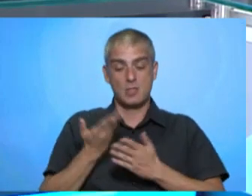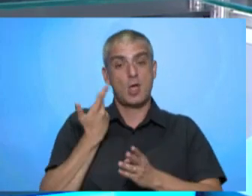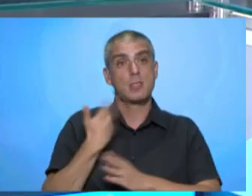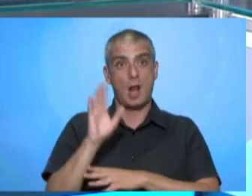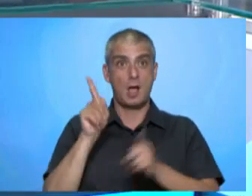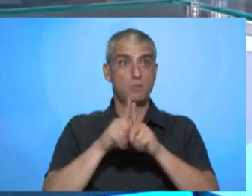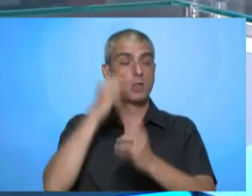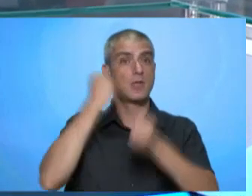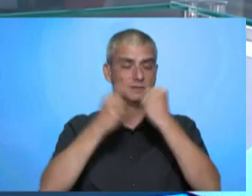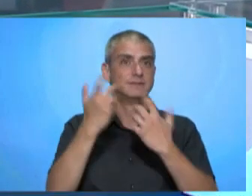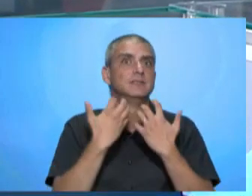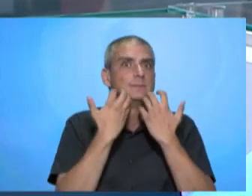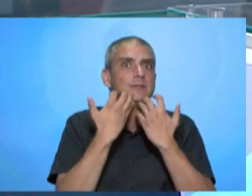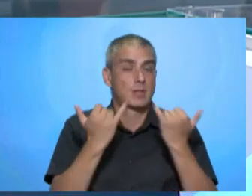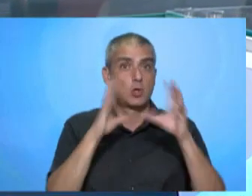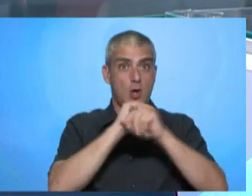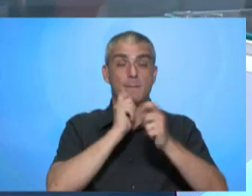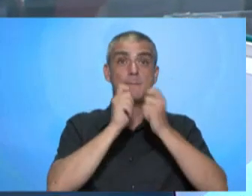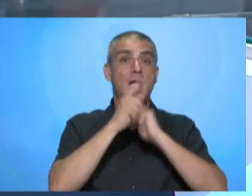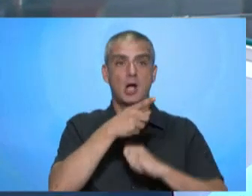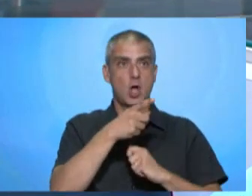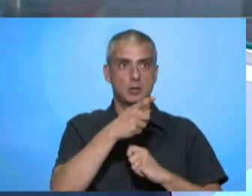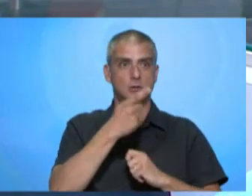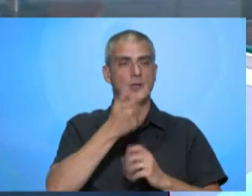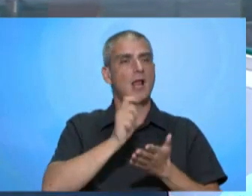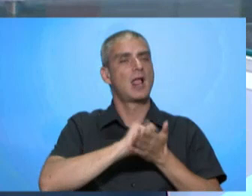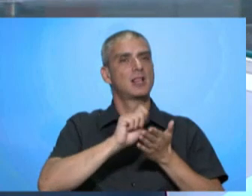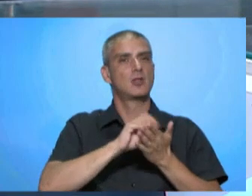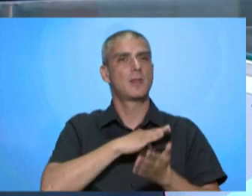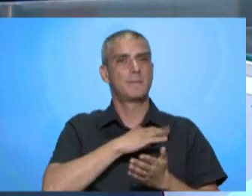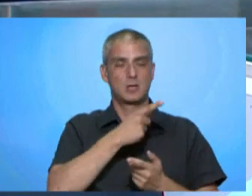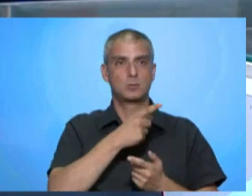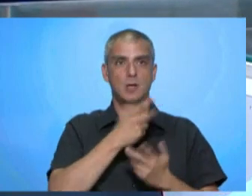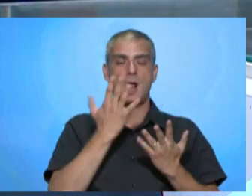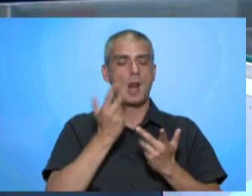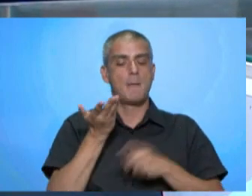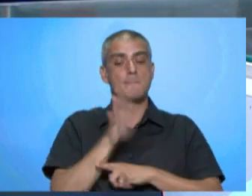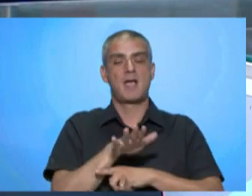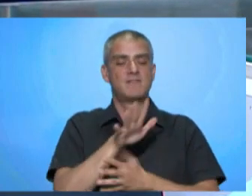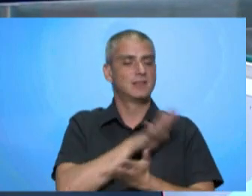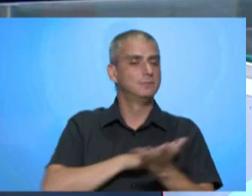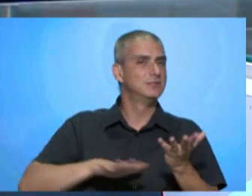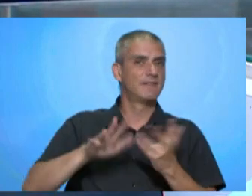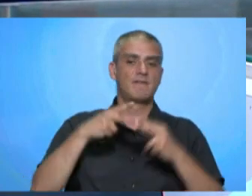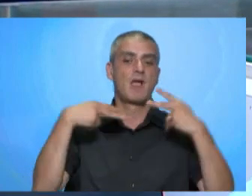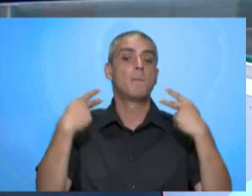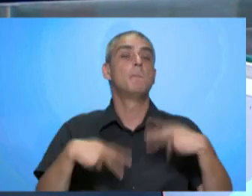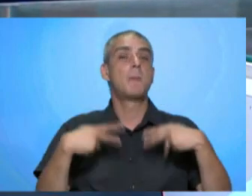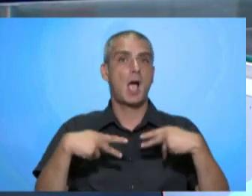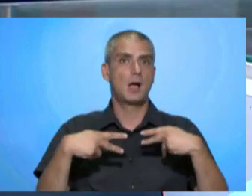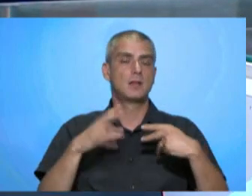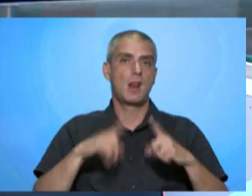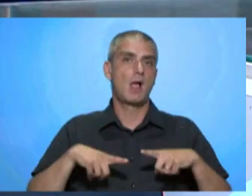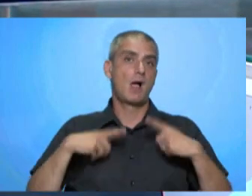באותה הפצצה, והיא מספרת היום בריאיון בלעדי לראש תחום הבריאות קטי דור על המוות מסביב, על הפחד, על